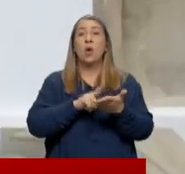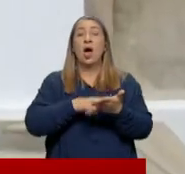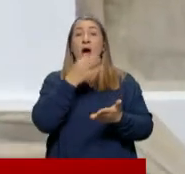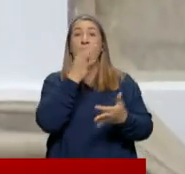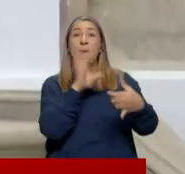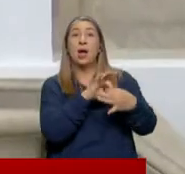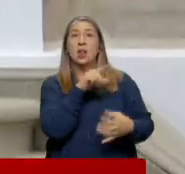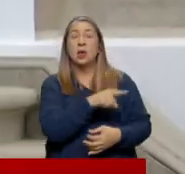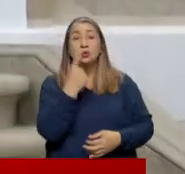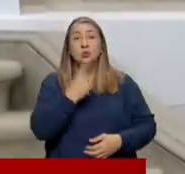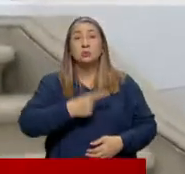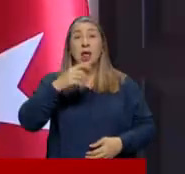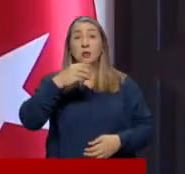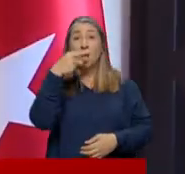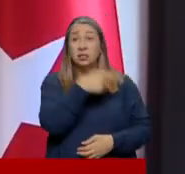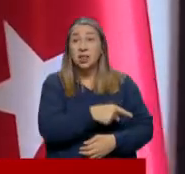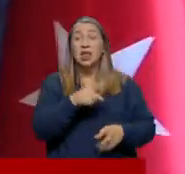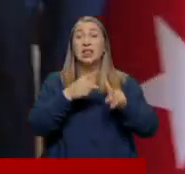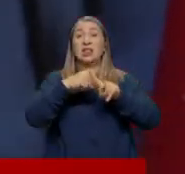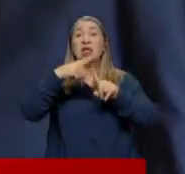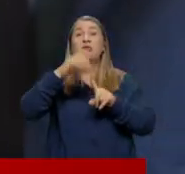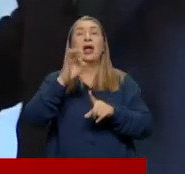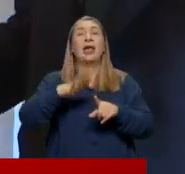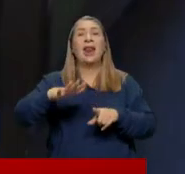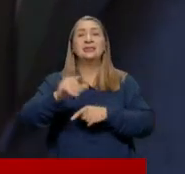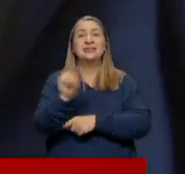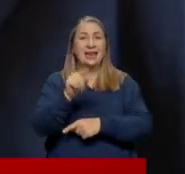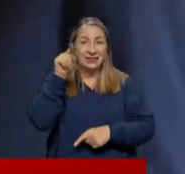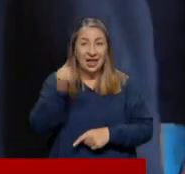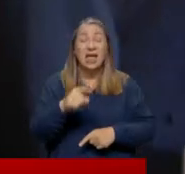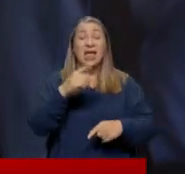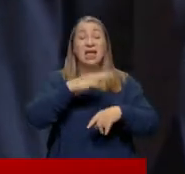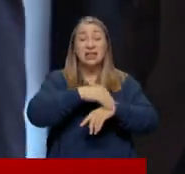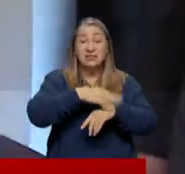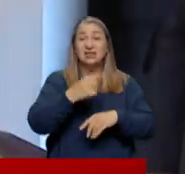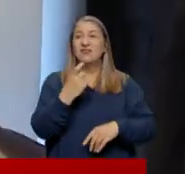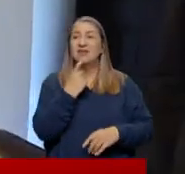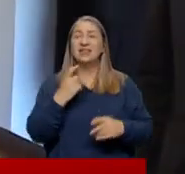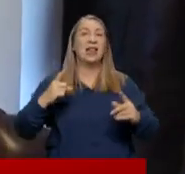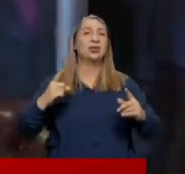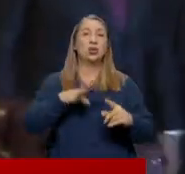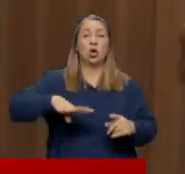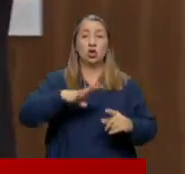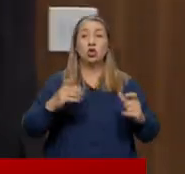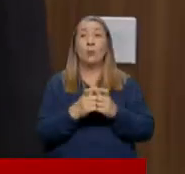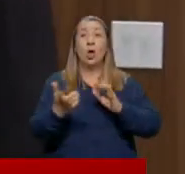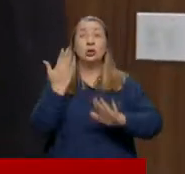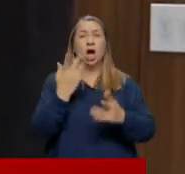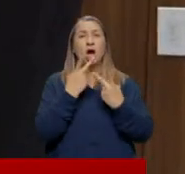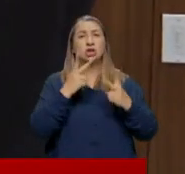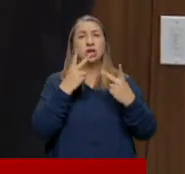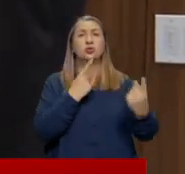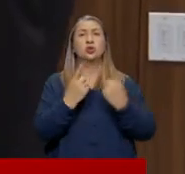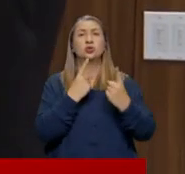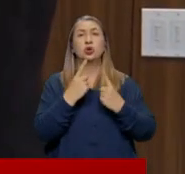Ankara'ya bağlı Cumhurbaşkanı Erdoğan NATO genel sekreteri İsveç ve Finlandiya liderleriyle yapacağız dörtlü toplantı öncesi açık